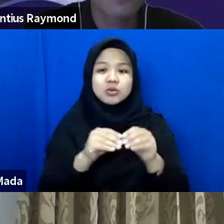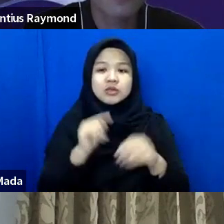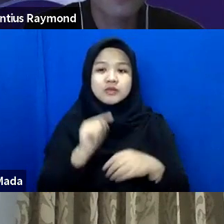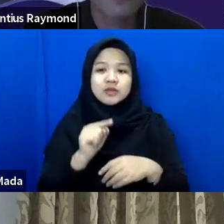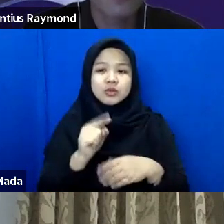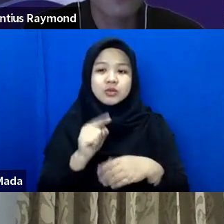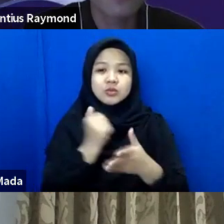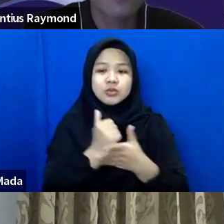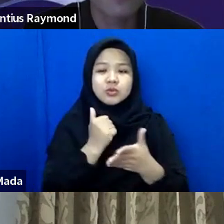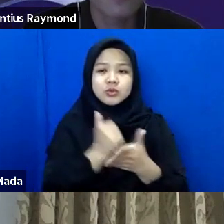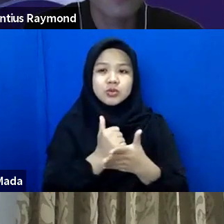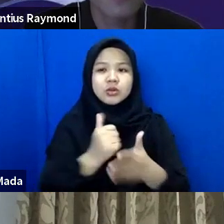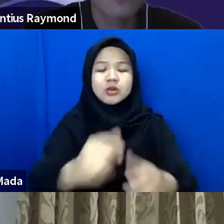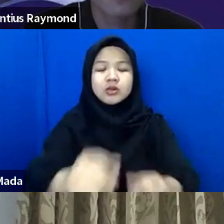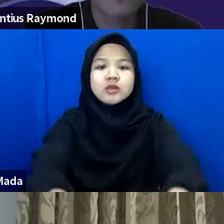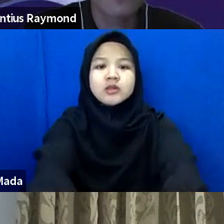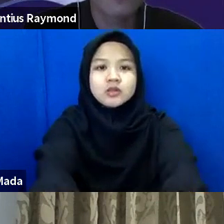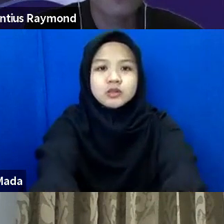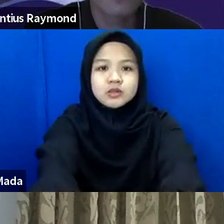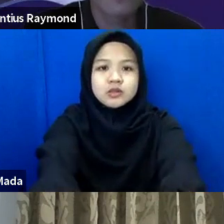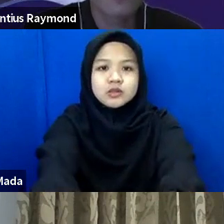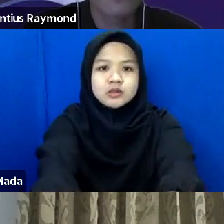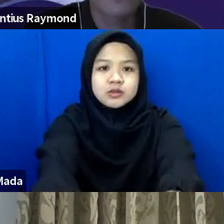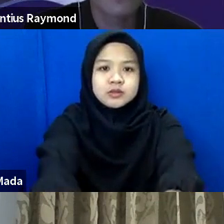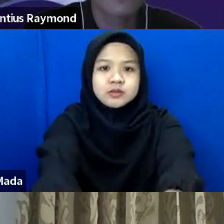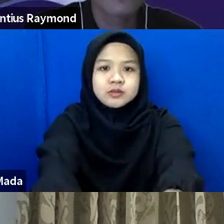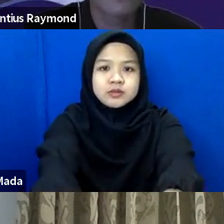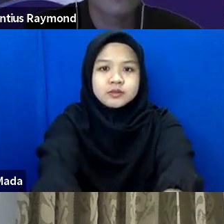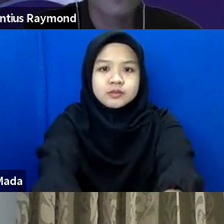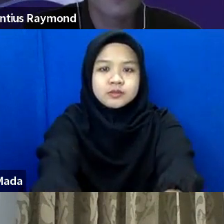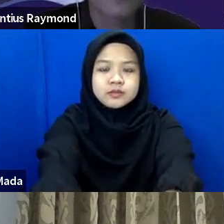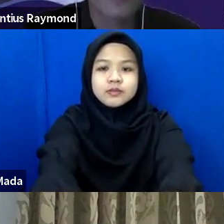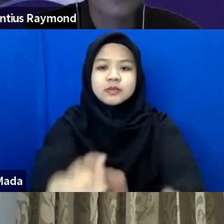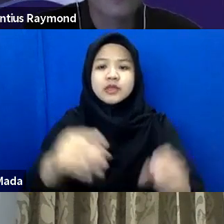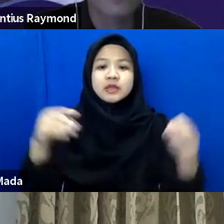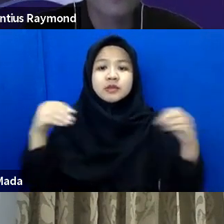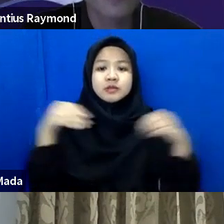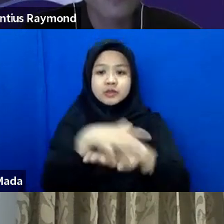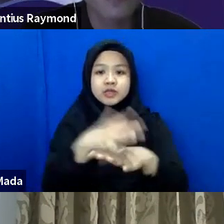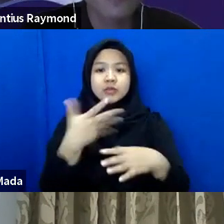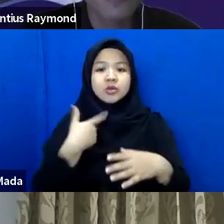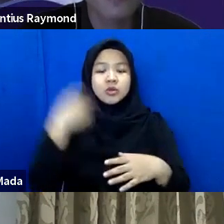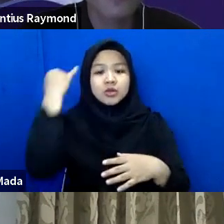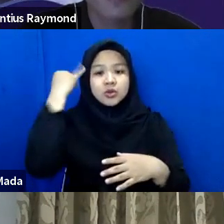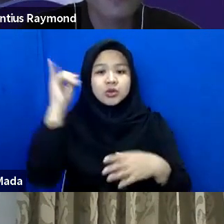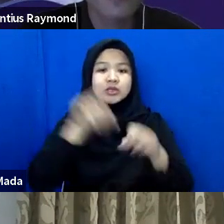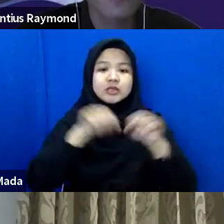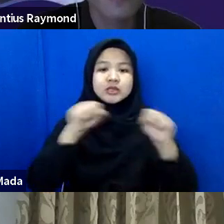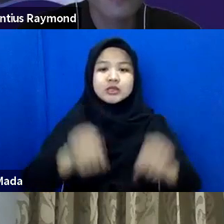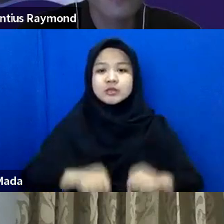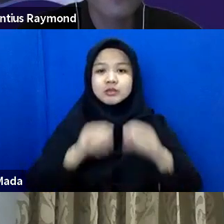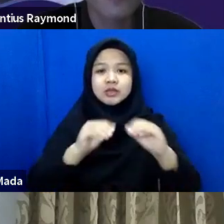benar-benar menjadi menstrim atau Framework atau bahkan ideologi sistem pendidikan